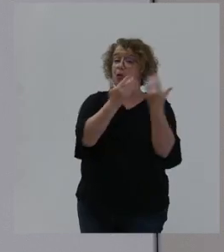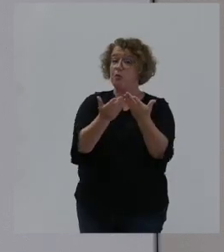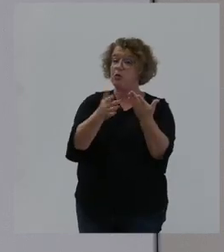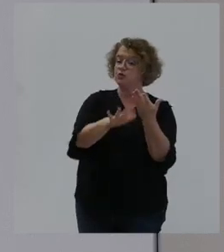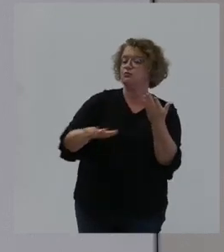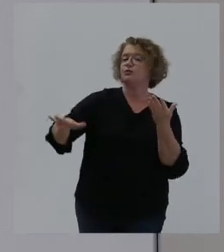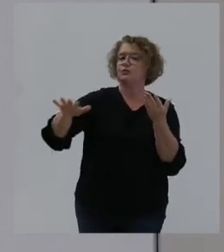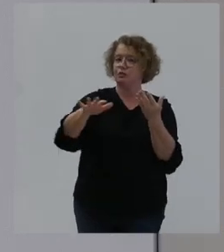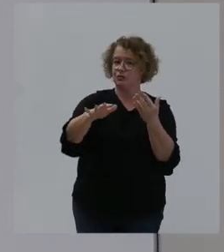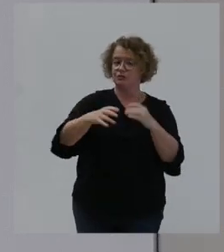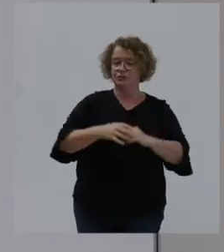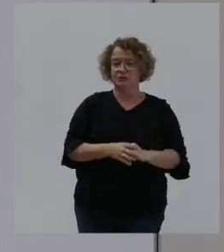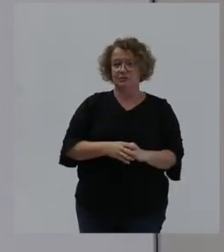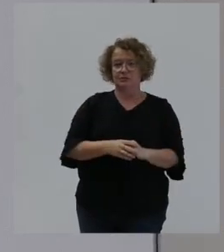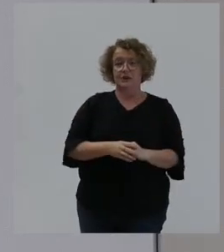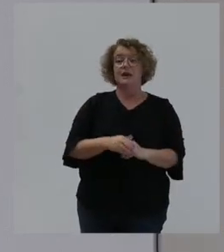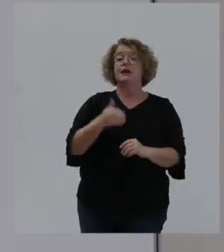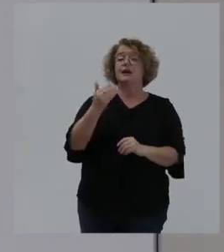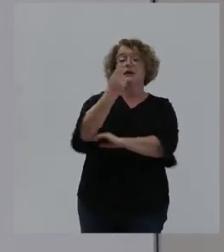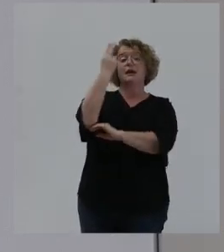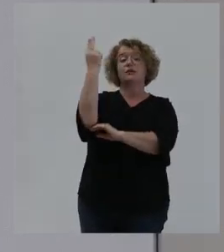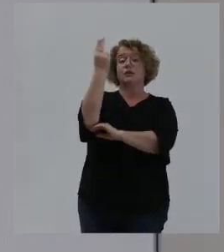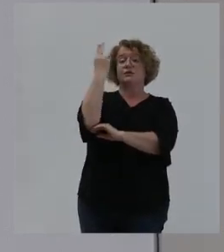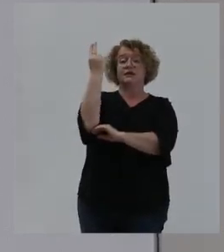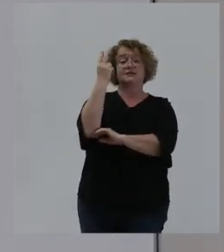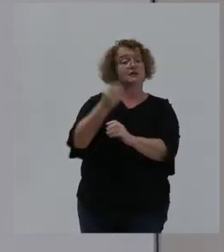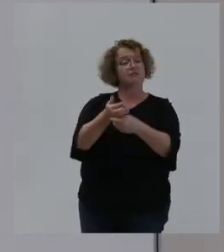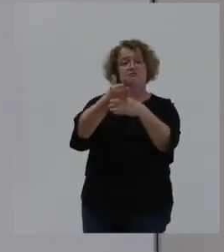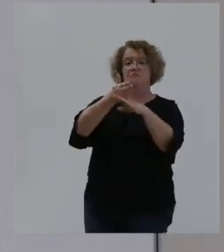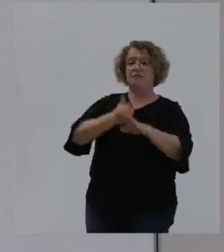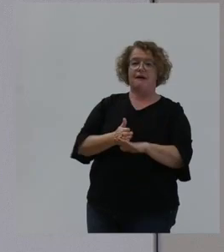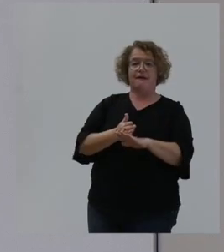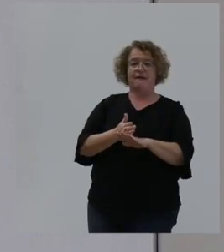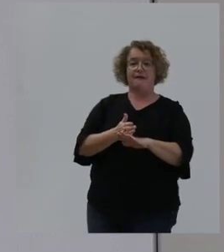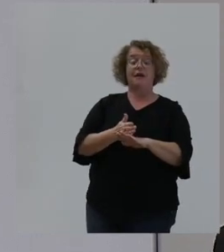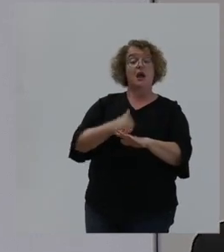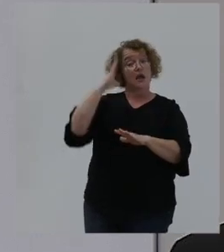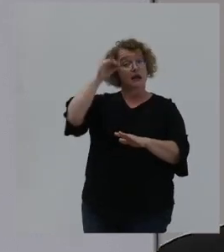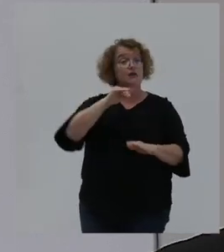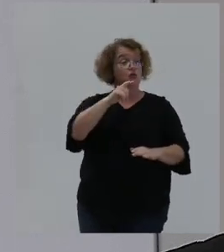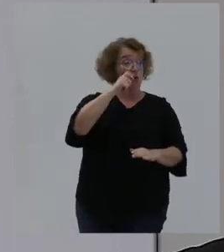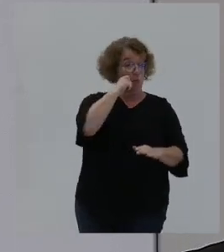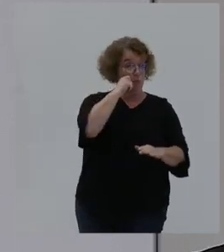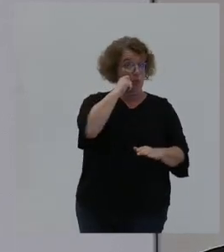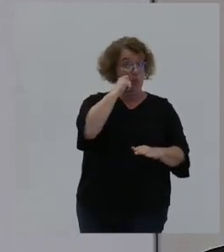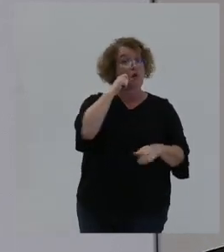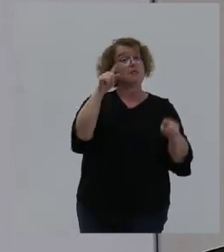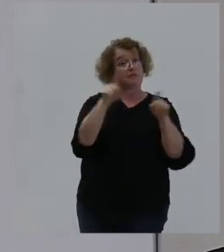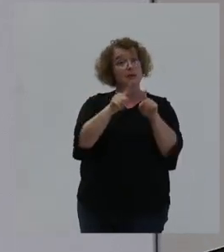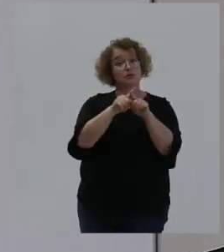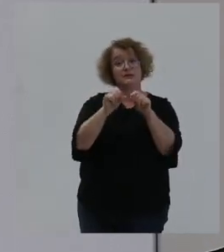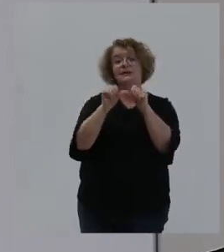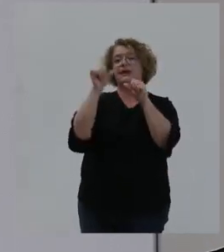population. Et cette capacité que notre université doit avoir d'aller au plus près des populations, le cas